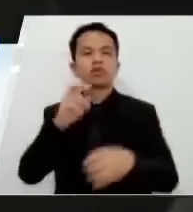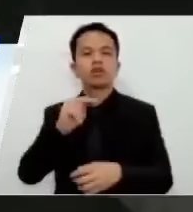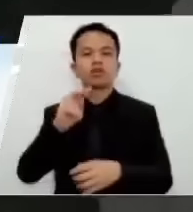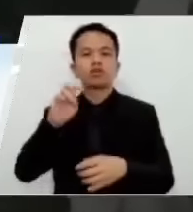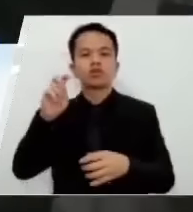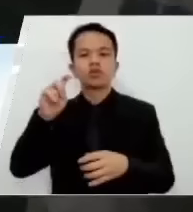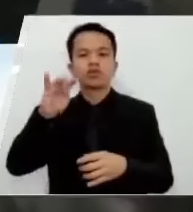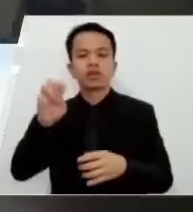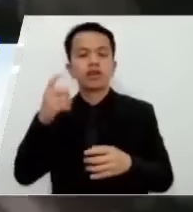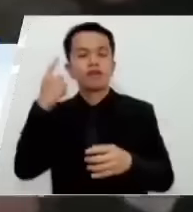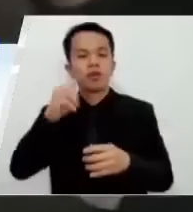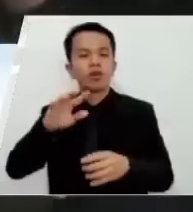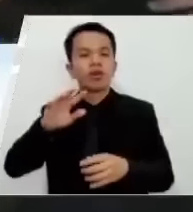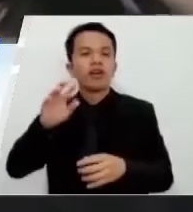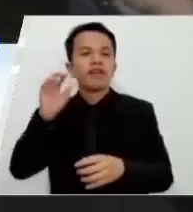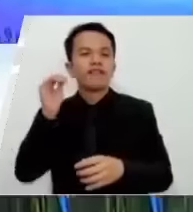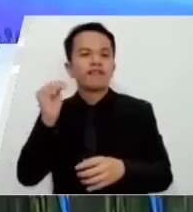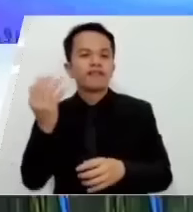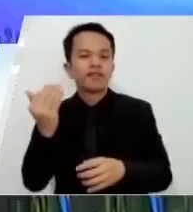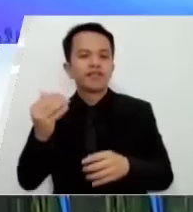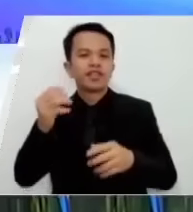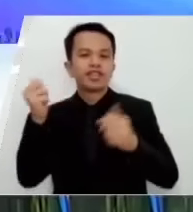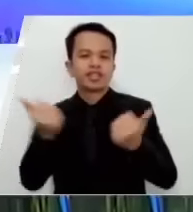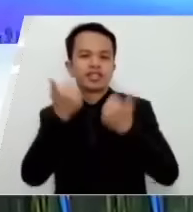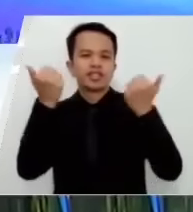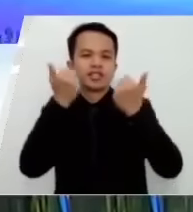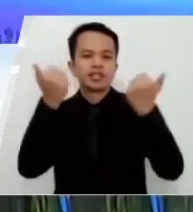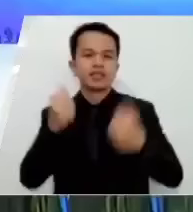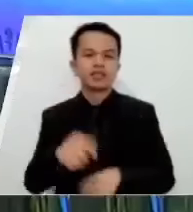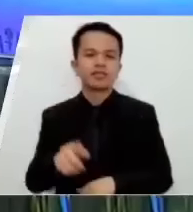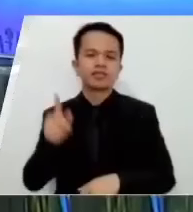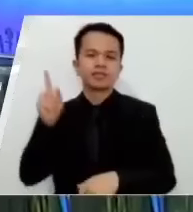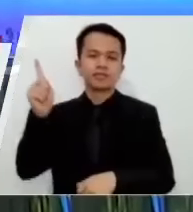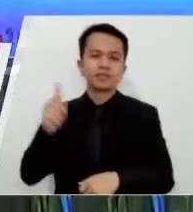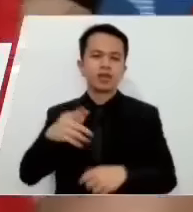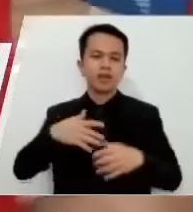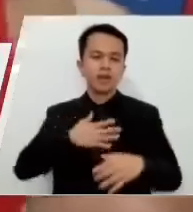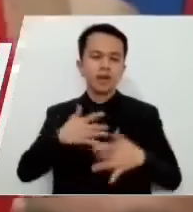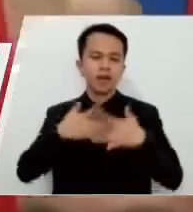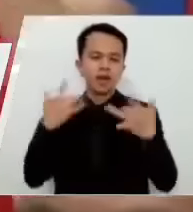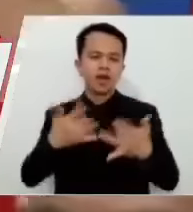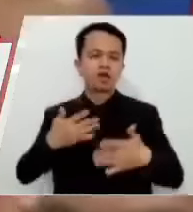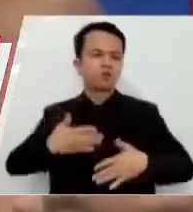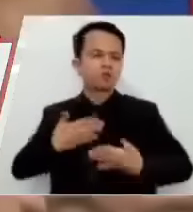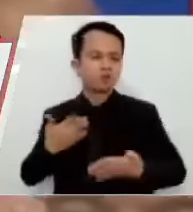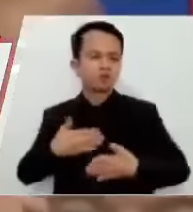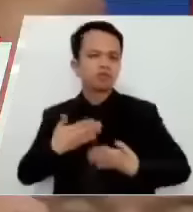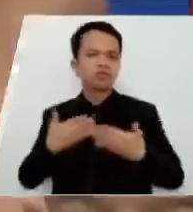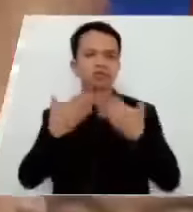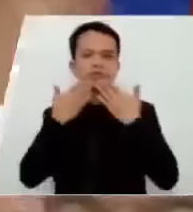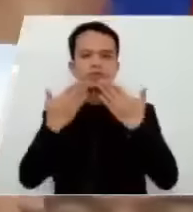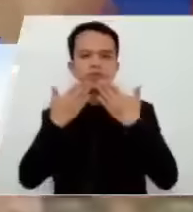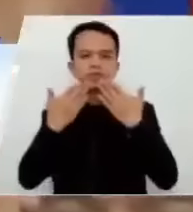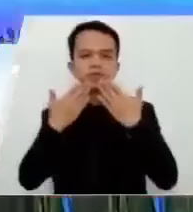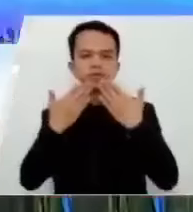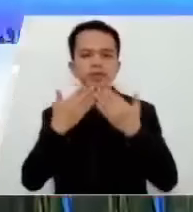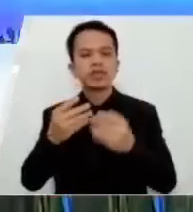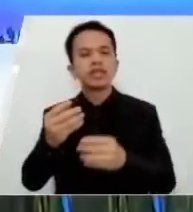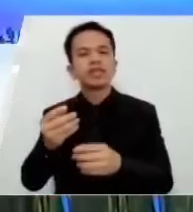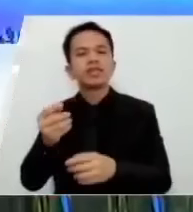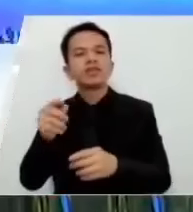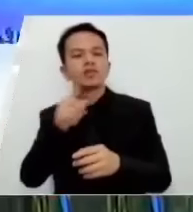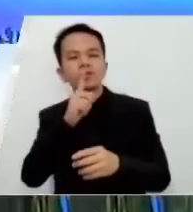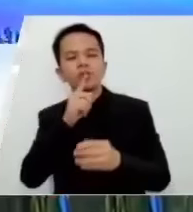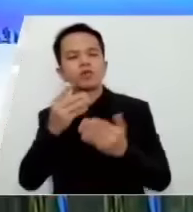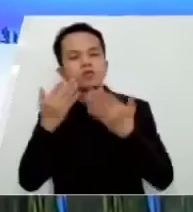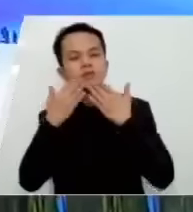15th anniversary My heart is full of Joy and gratitude Maraming salamat sa GMA grabe